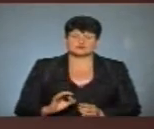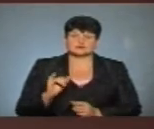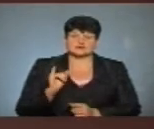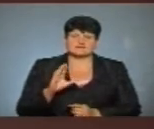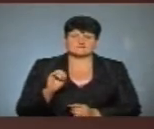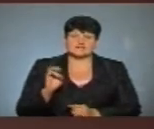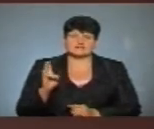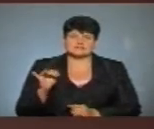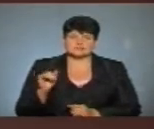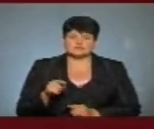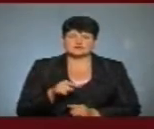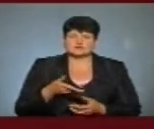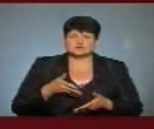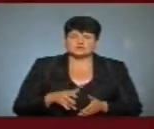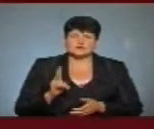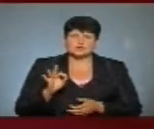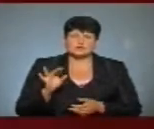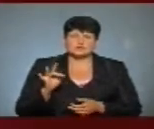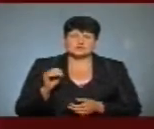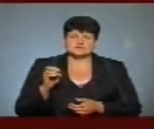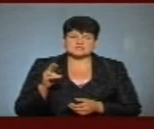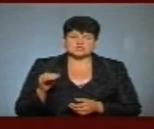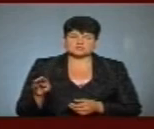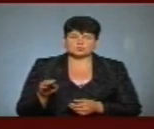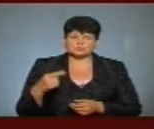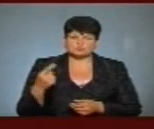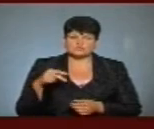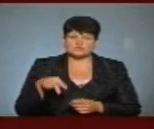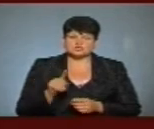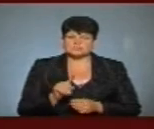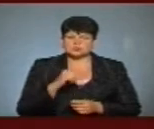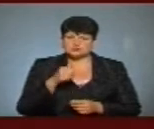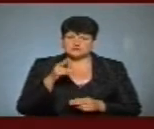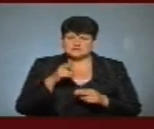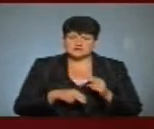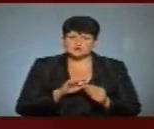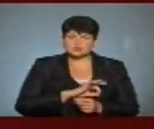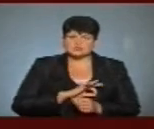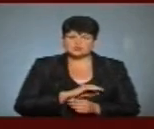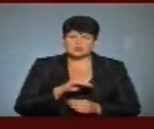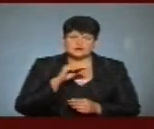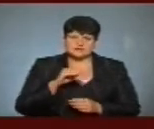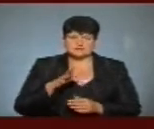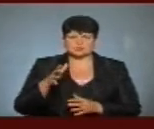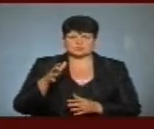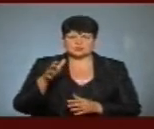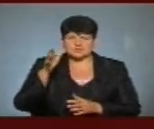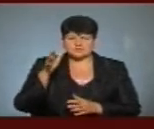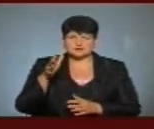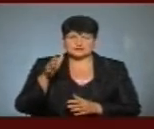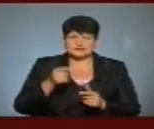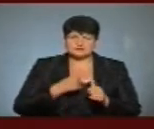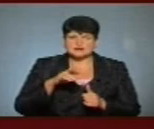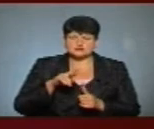Венедіктова. Він народився в Користані Житомирської області. У 2001 році закінчив юридичну академію України імені Ярослава